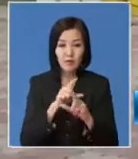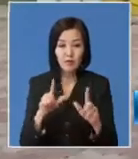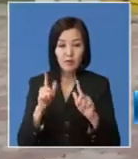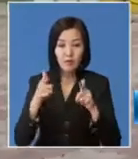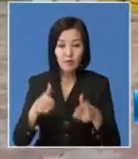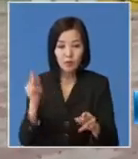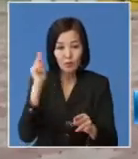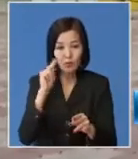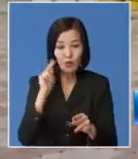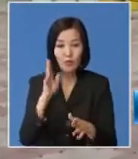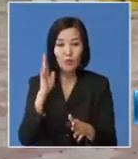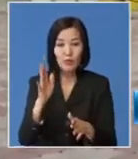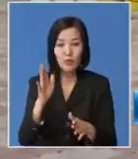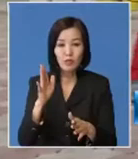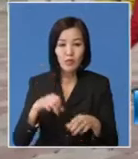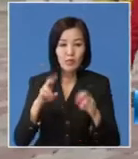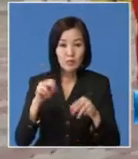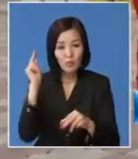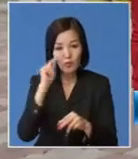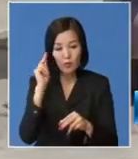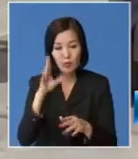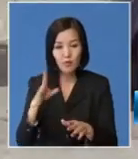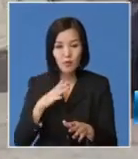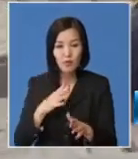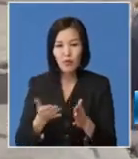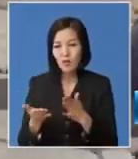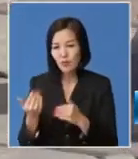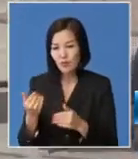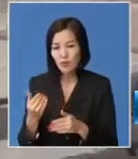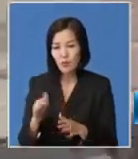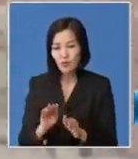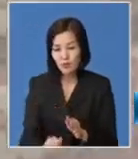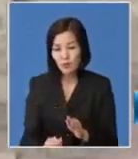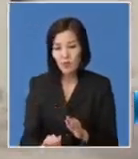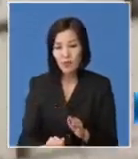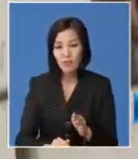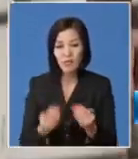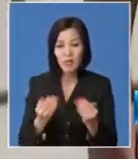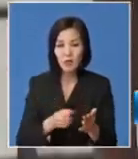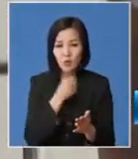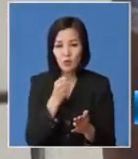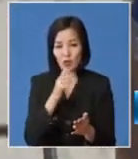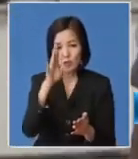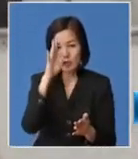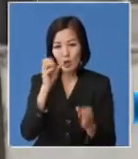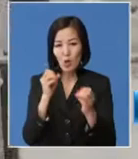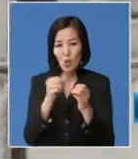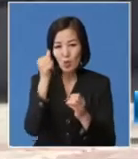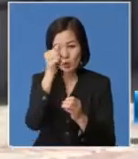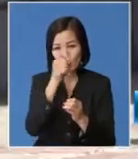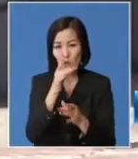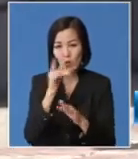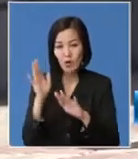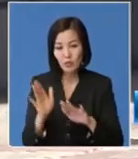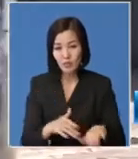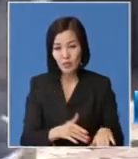жүріп, болашақ мамандығының қыр-сырын үйренді. Бір кездегі балаң жігіттің сарбаз боп, сап түзеп келе жатқанына бүгінде 10 жылдан асты.